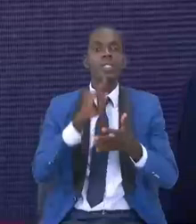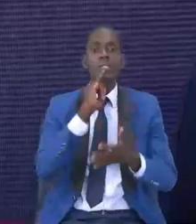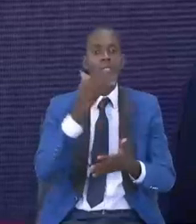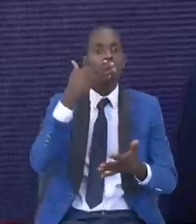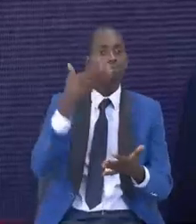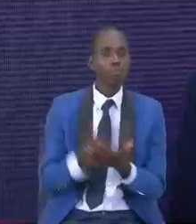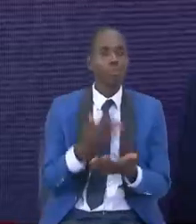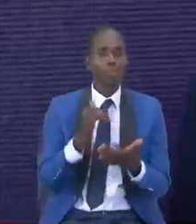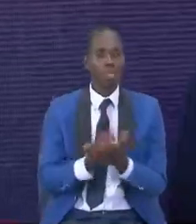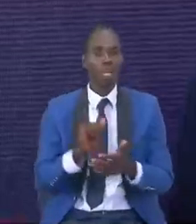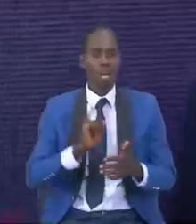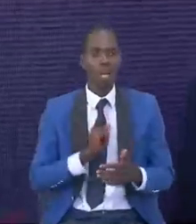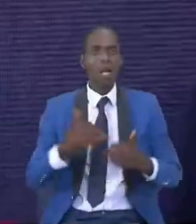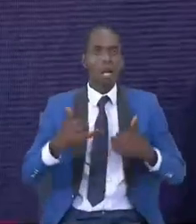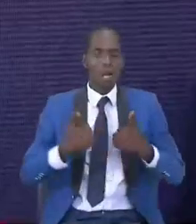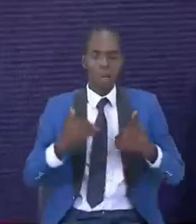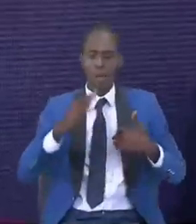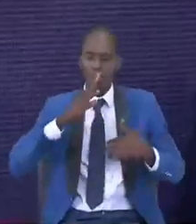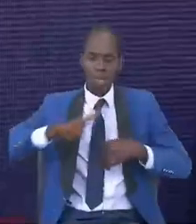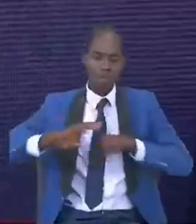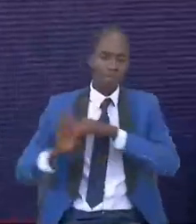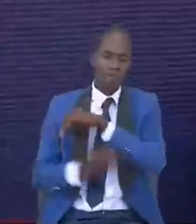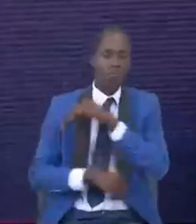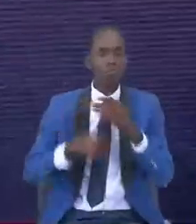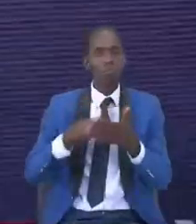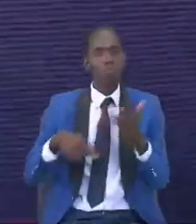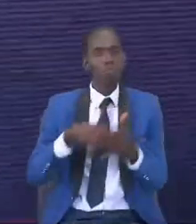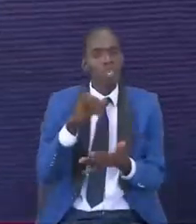que j'apprenne tes statuts.